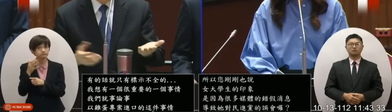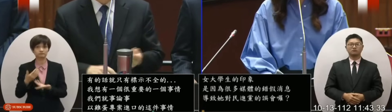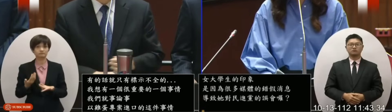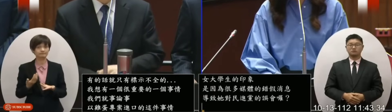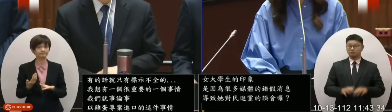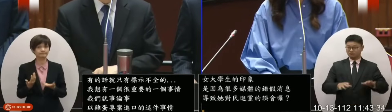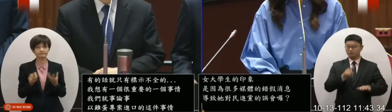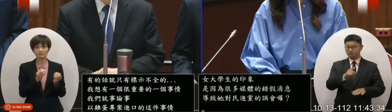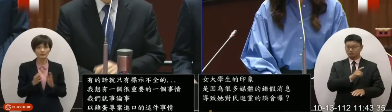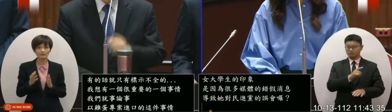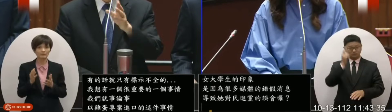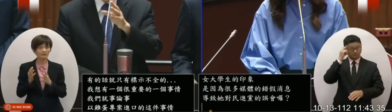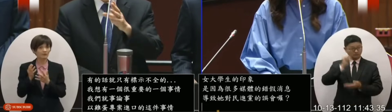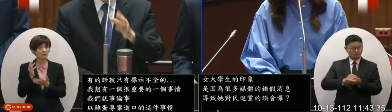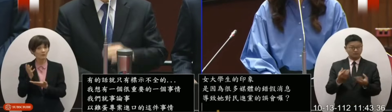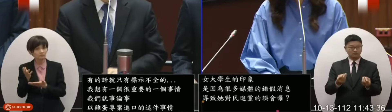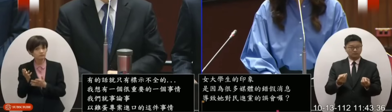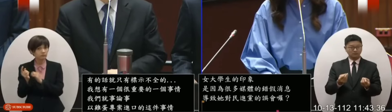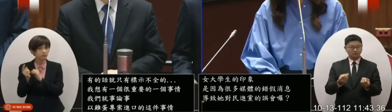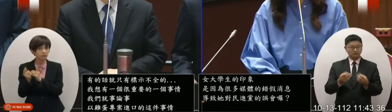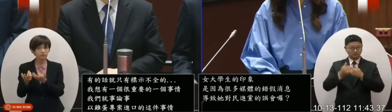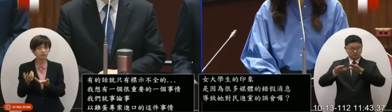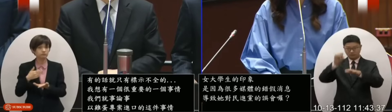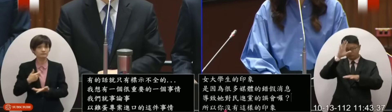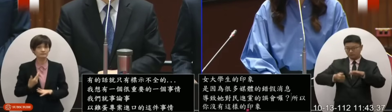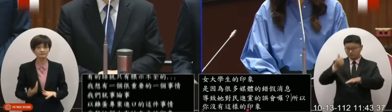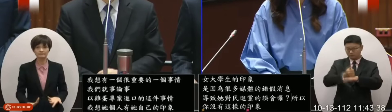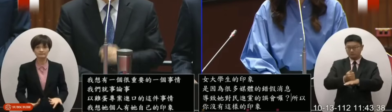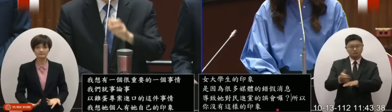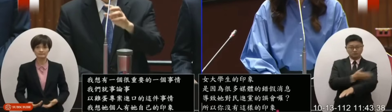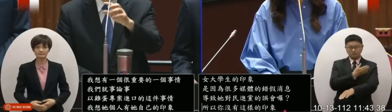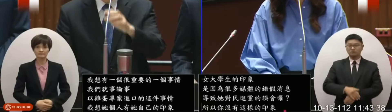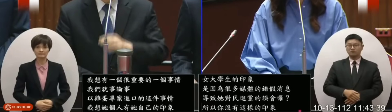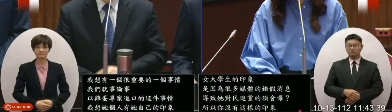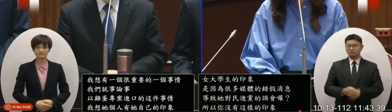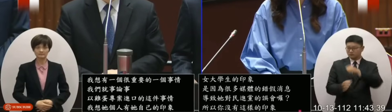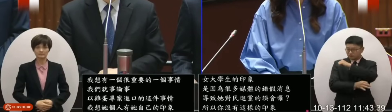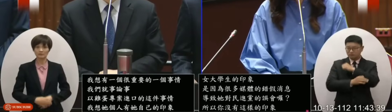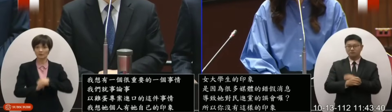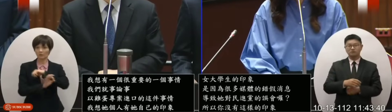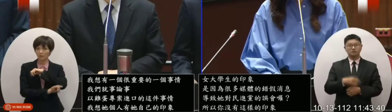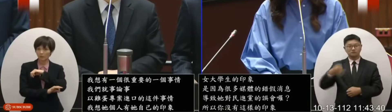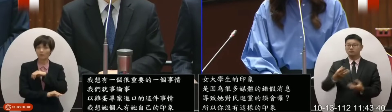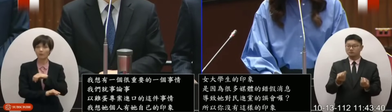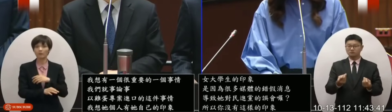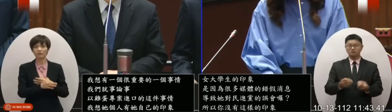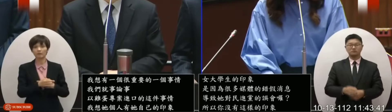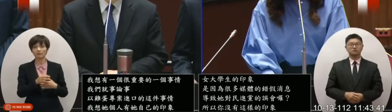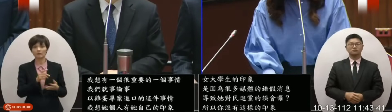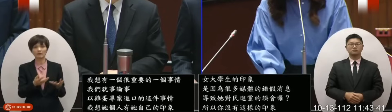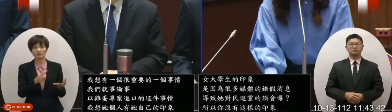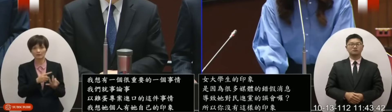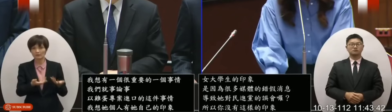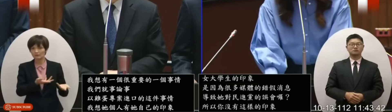所以你没有这样的印象， 他的印象是， 您觉得民进党执政没有贪污腐败？ 贪污腐败并不是，我 个人